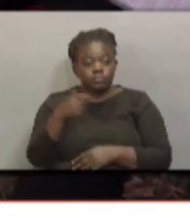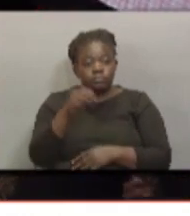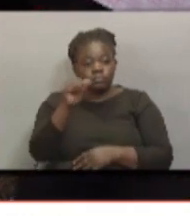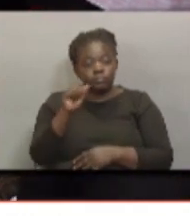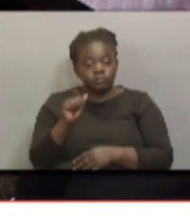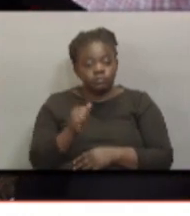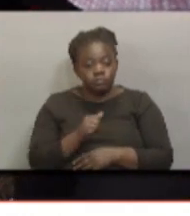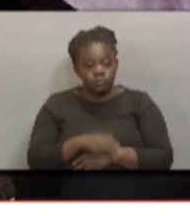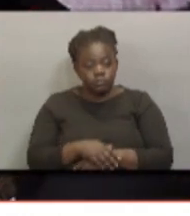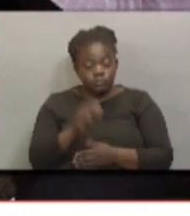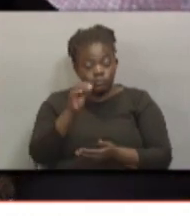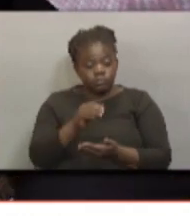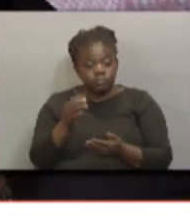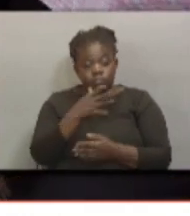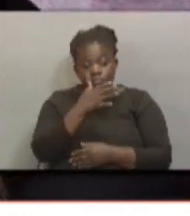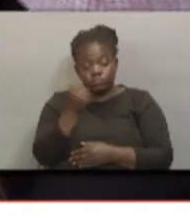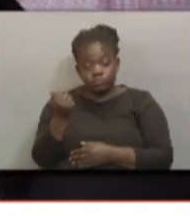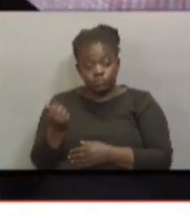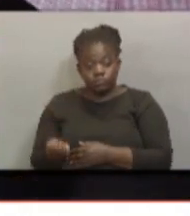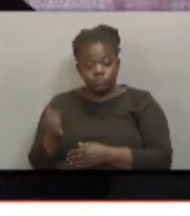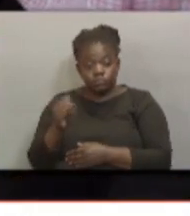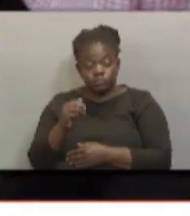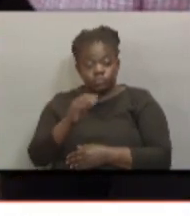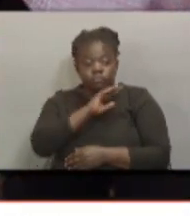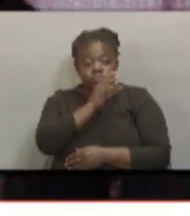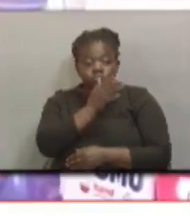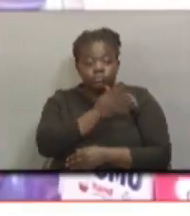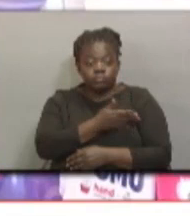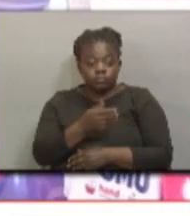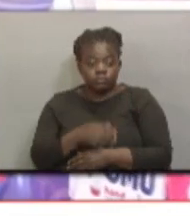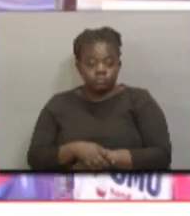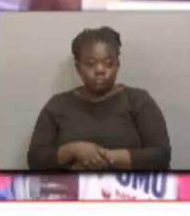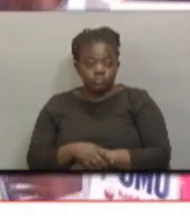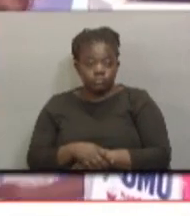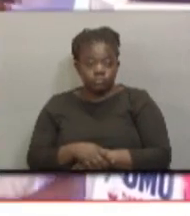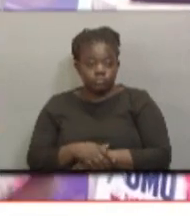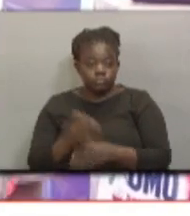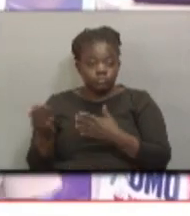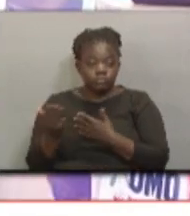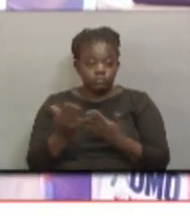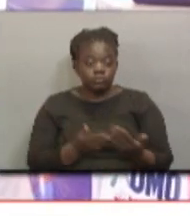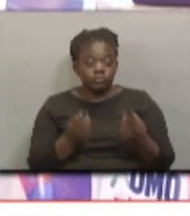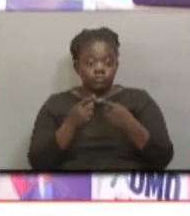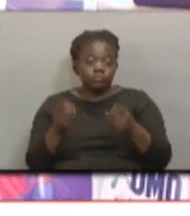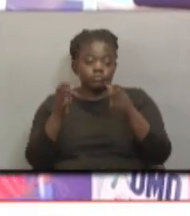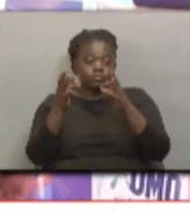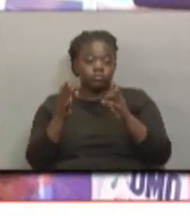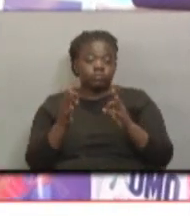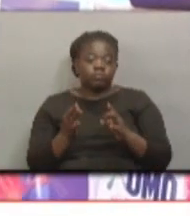okusinga amasanyalazi wachetase ngamu kamulan ekatoi abayete de bintu ebyenja ulo